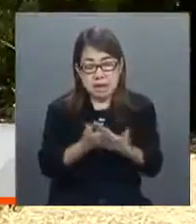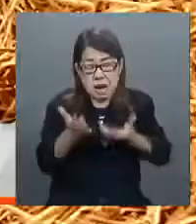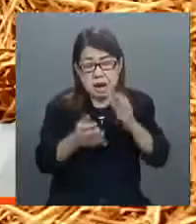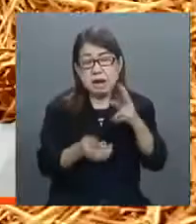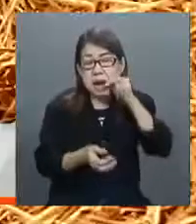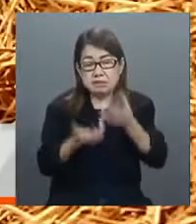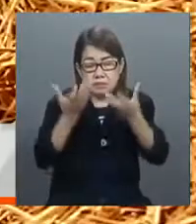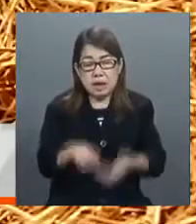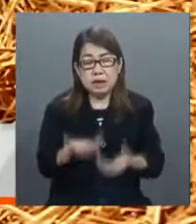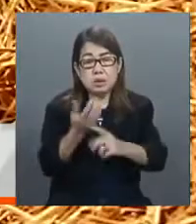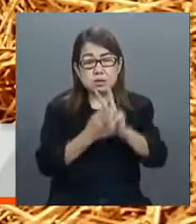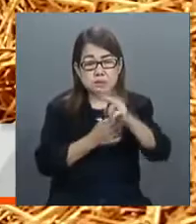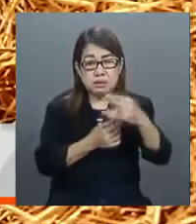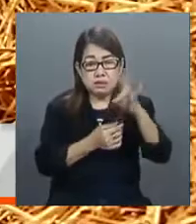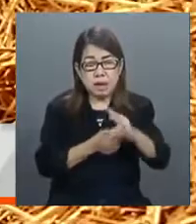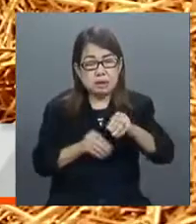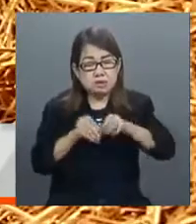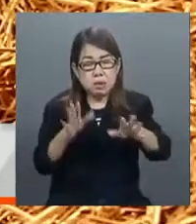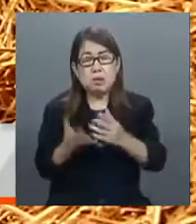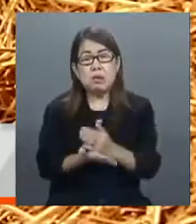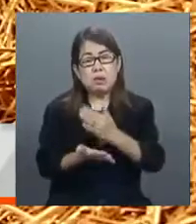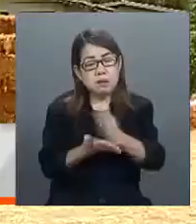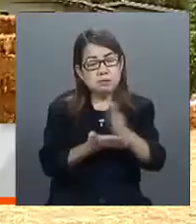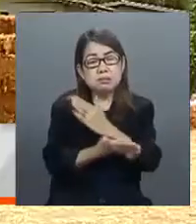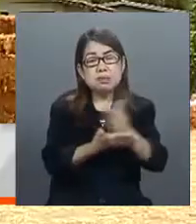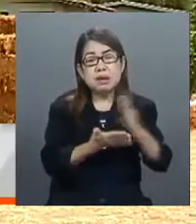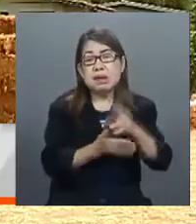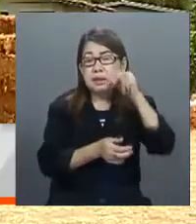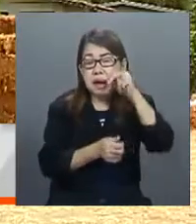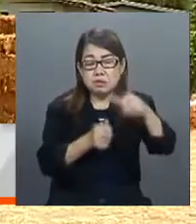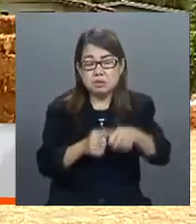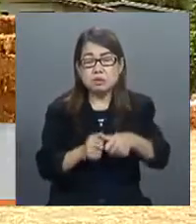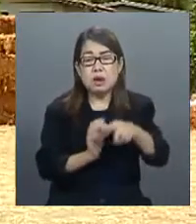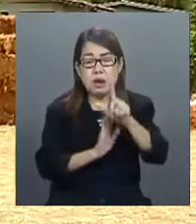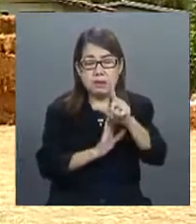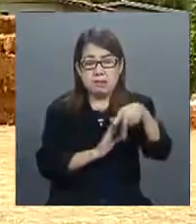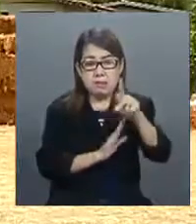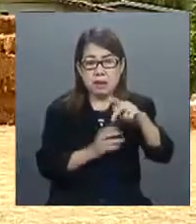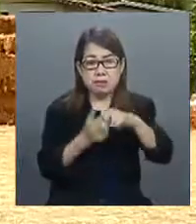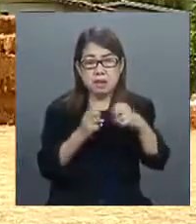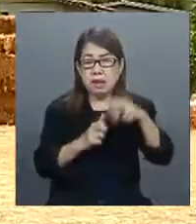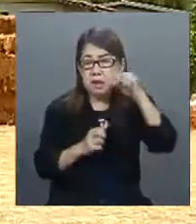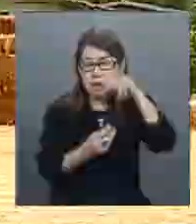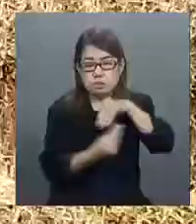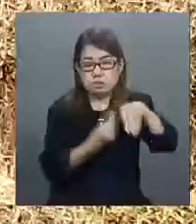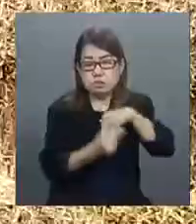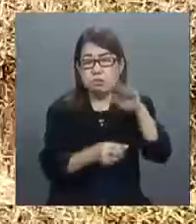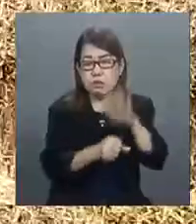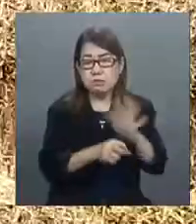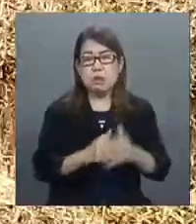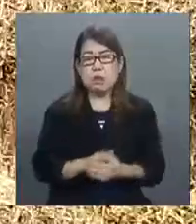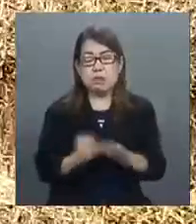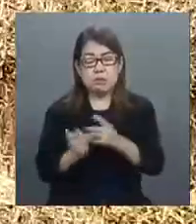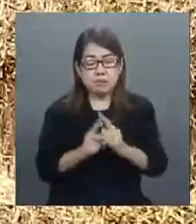หมู่ 7บ้านนาเบี้ยตำบลนาโป่งอำเภอเถินจังหวัดลำปางที่กำลังขาดแคลนน้ำอย่างหนักส่วนที่จังหวัดนครสวรรค์